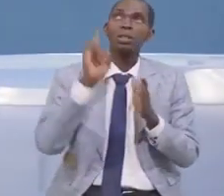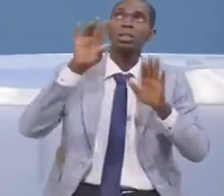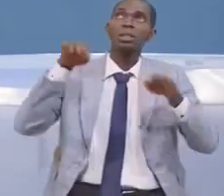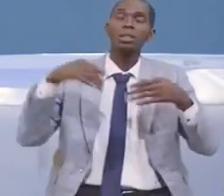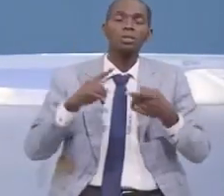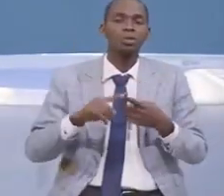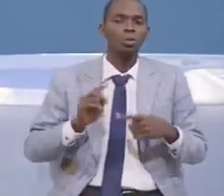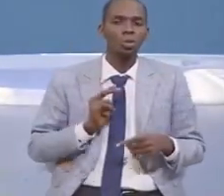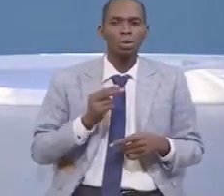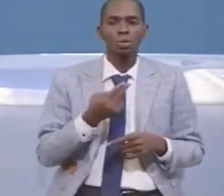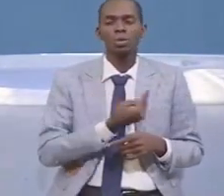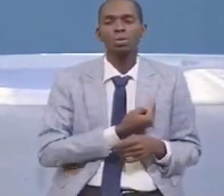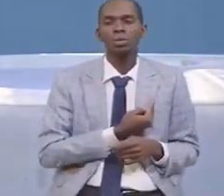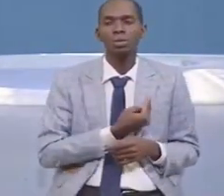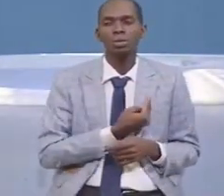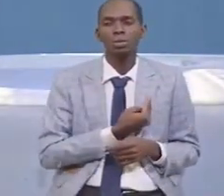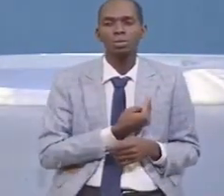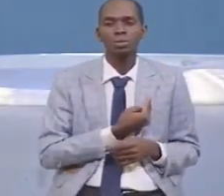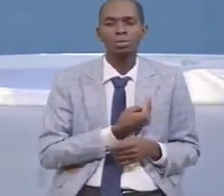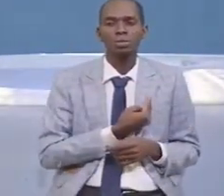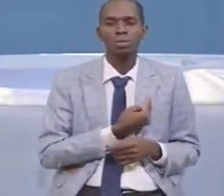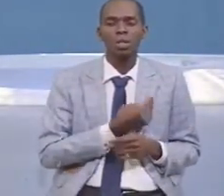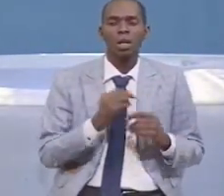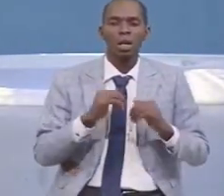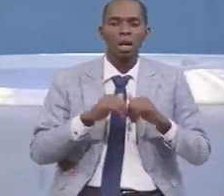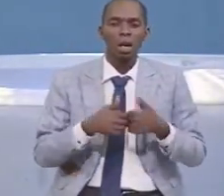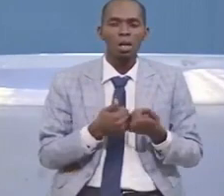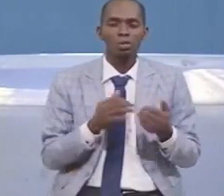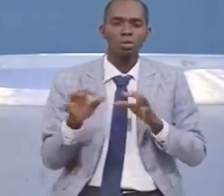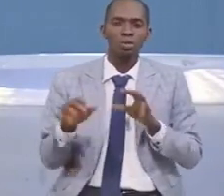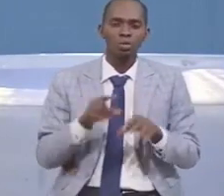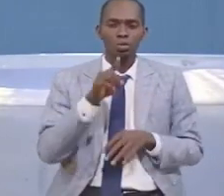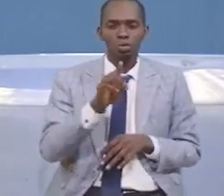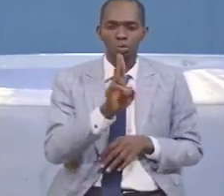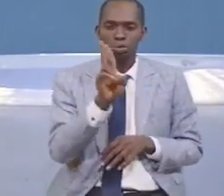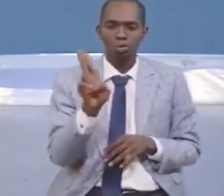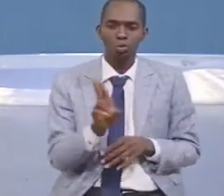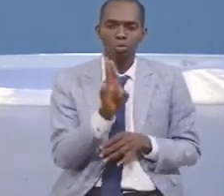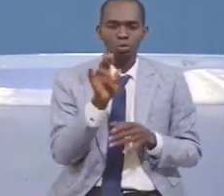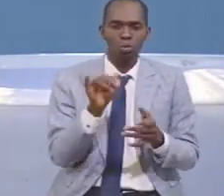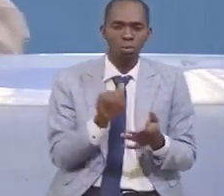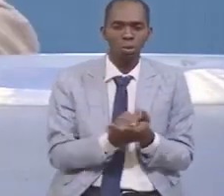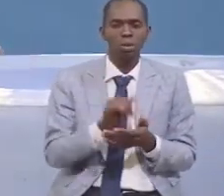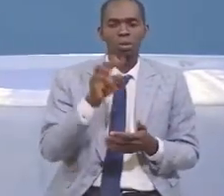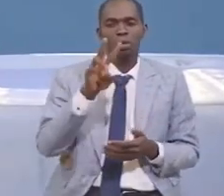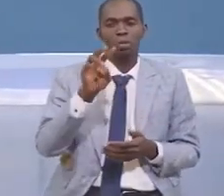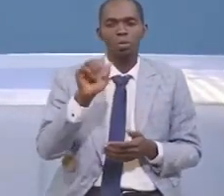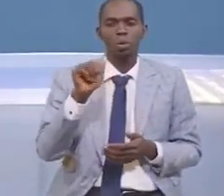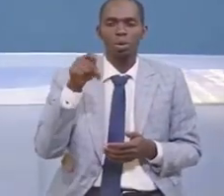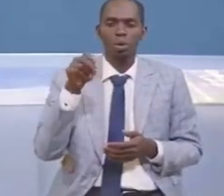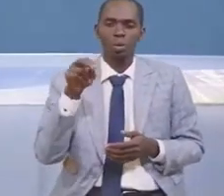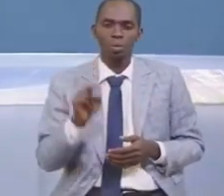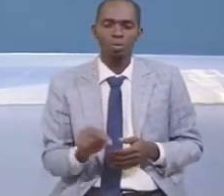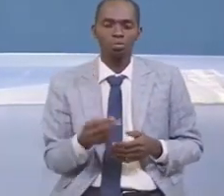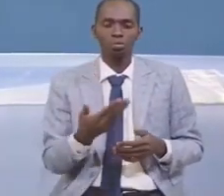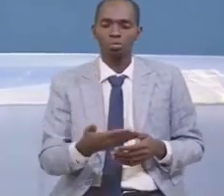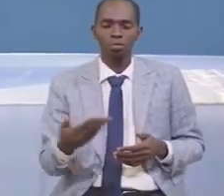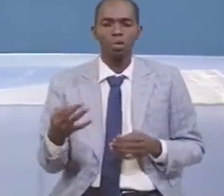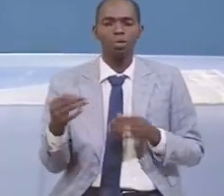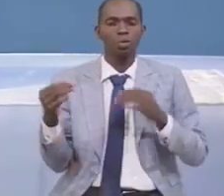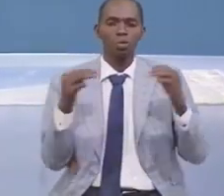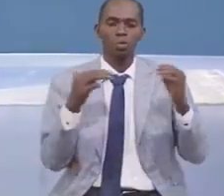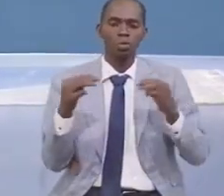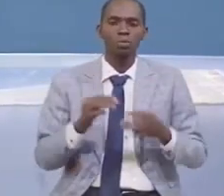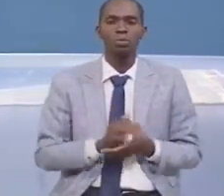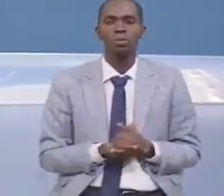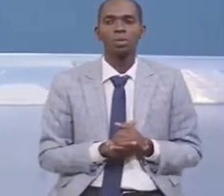యుద్ధ ఆయుధంగా ఆయన మనకు అనుగ్రహించాడు. How do you use that weapon? ఆ యొక్క ఆయుధాన్ని మీరు ఎలా